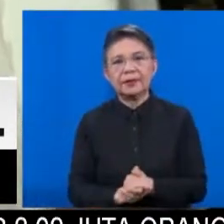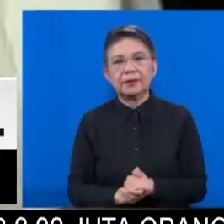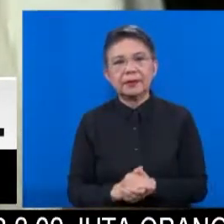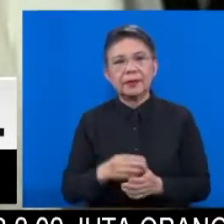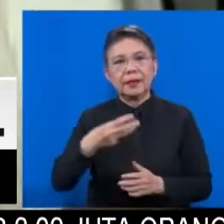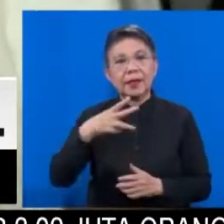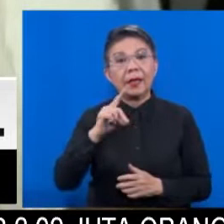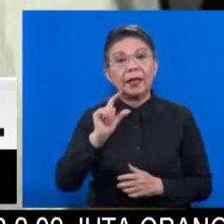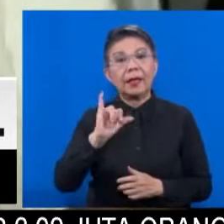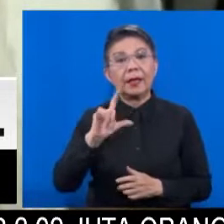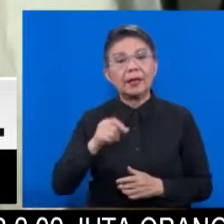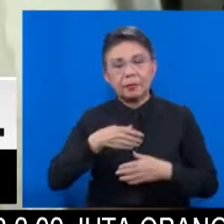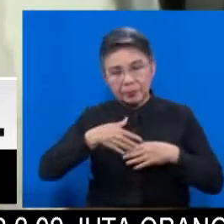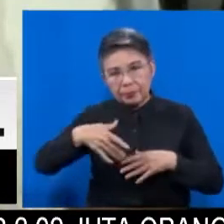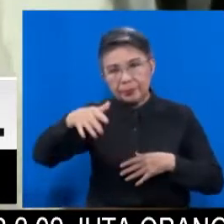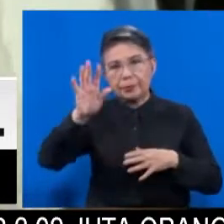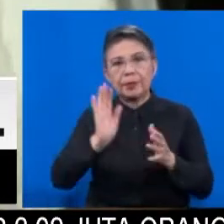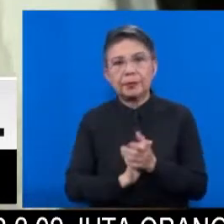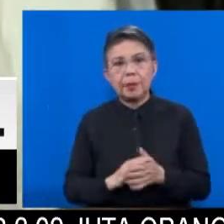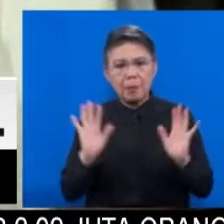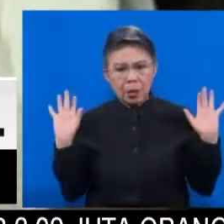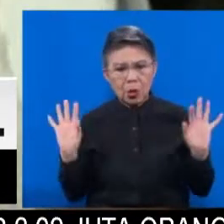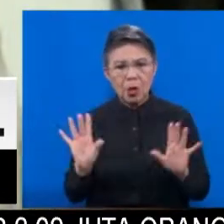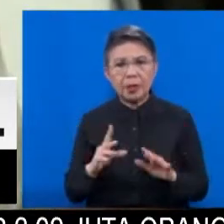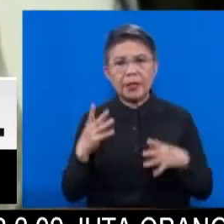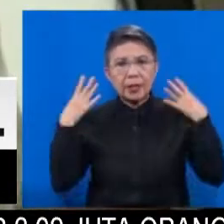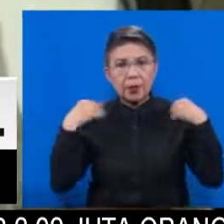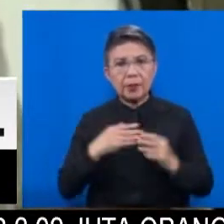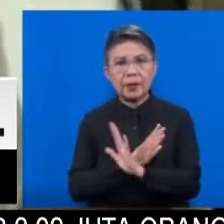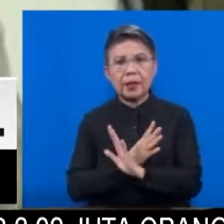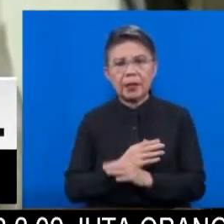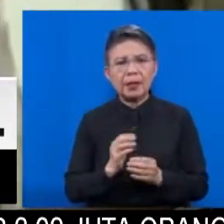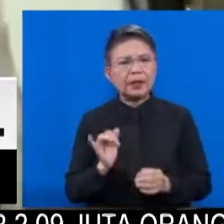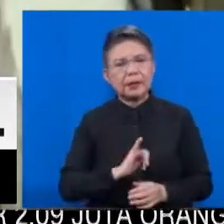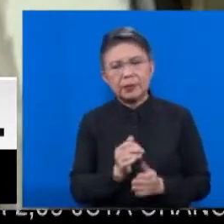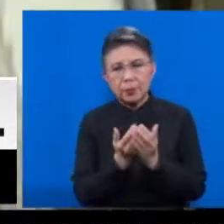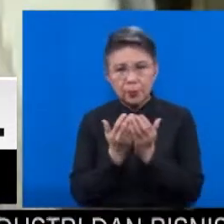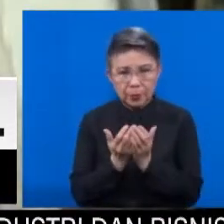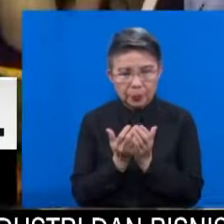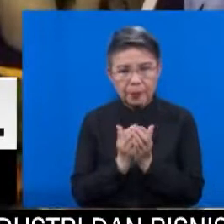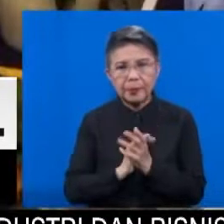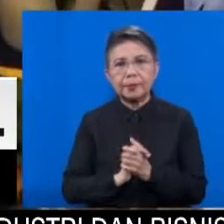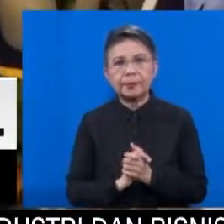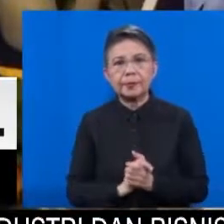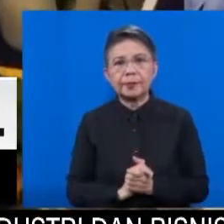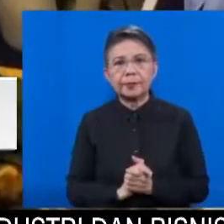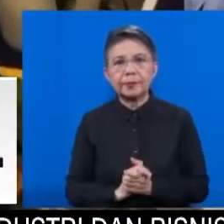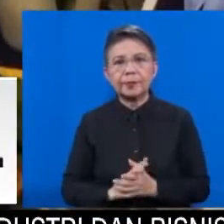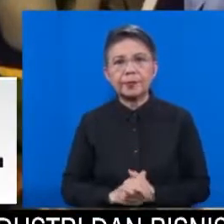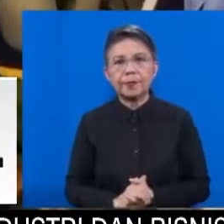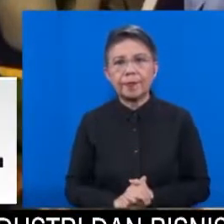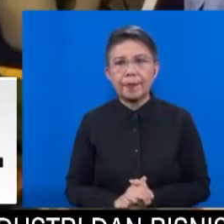beliau, banyak warga dari Jawa Tengah mendoakan ananda tercinta.